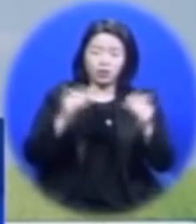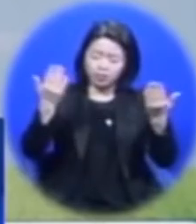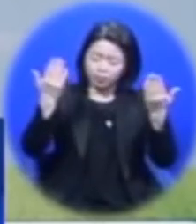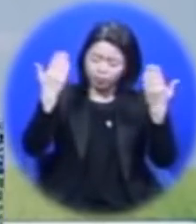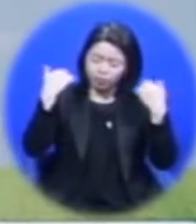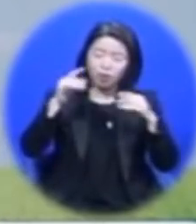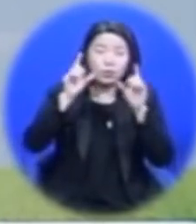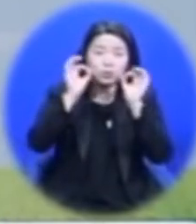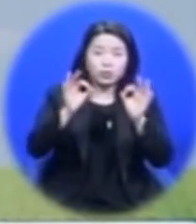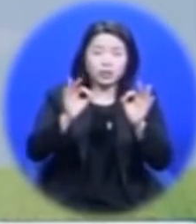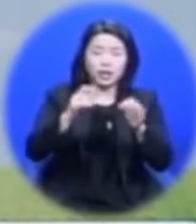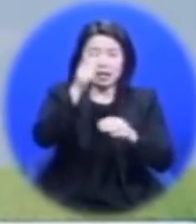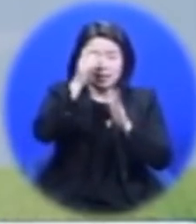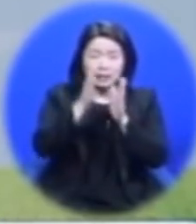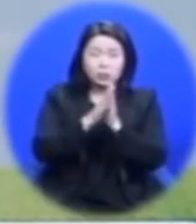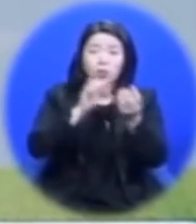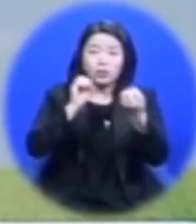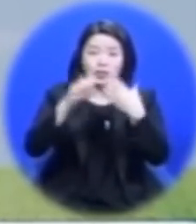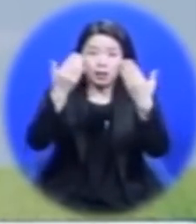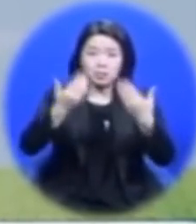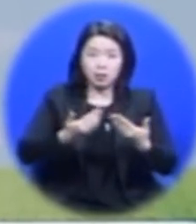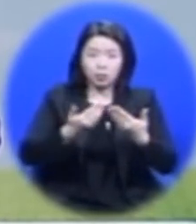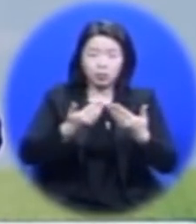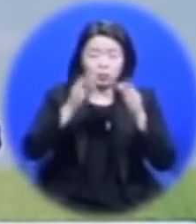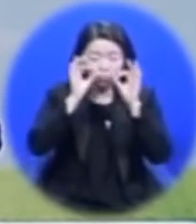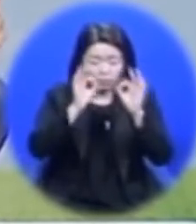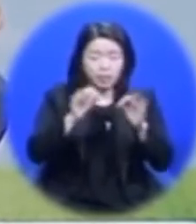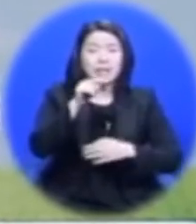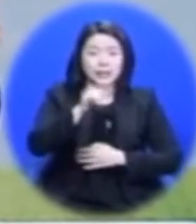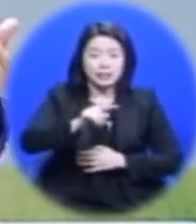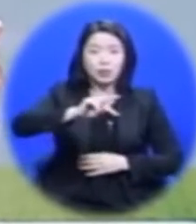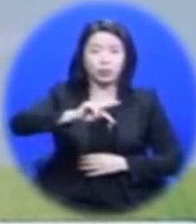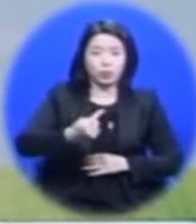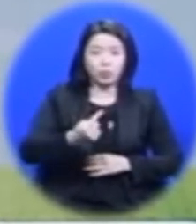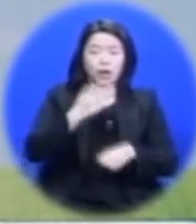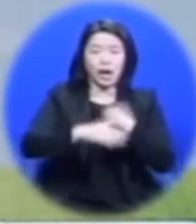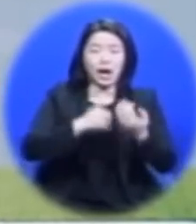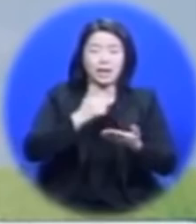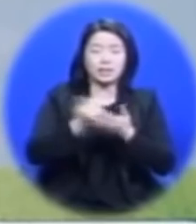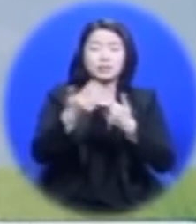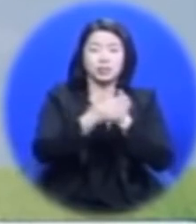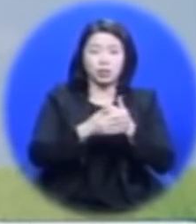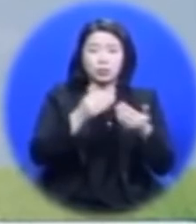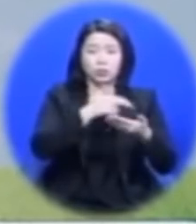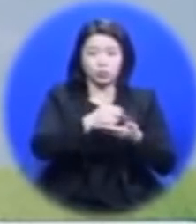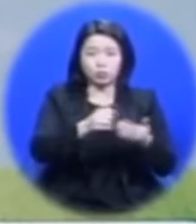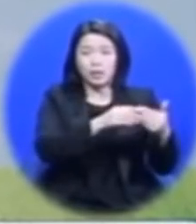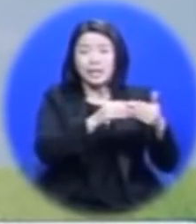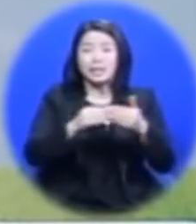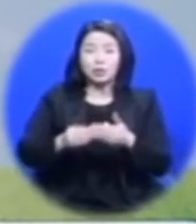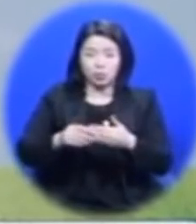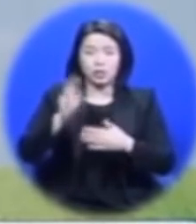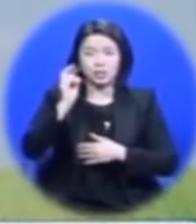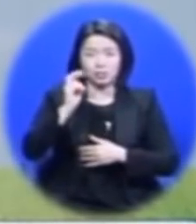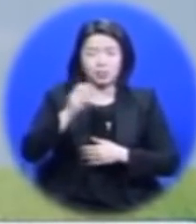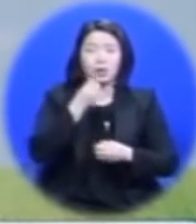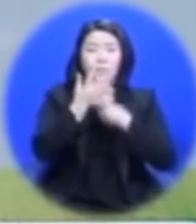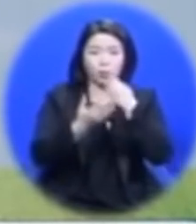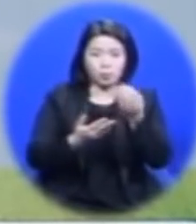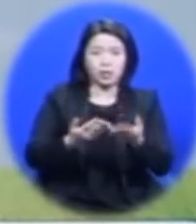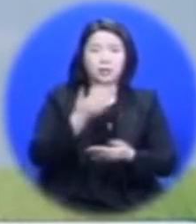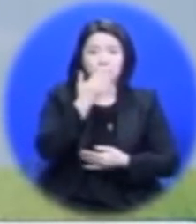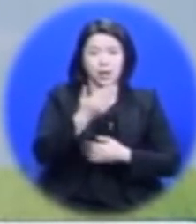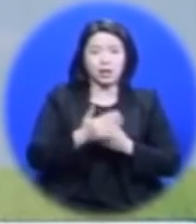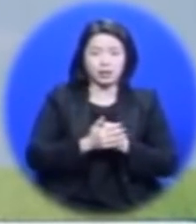기도의 응답을 받고 보니까 그 역시 하나님의 은혜였고 주님의 인도하심이었구나 뭐 그렇게 고백을